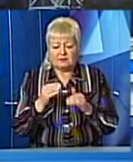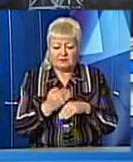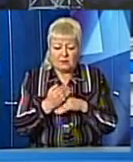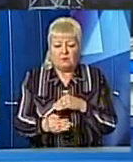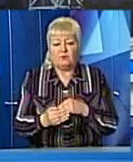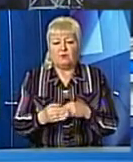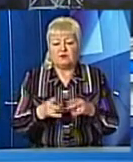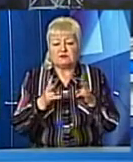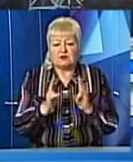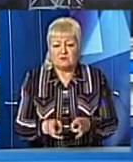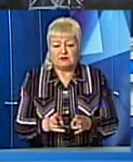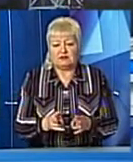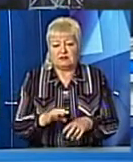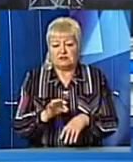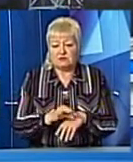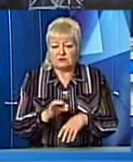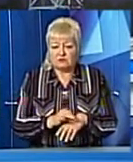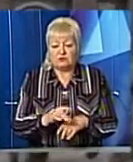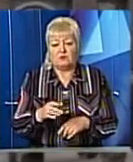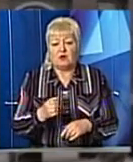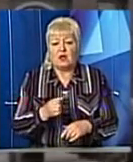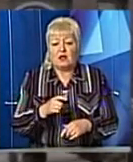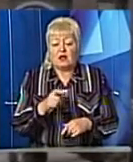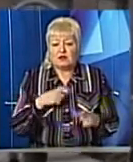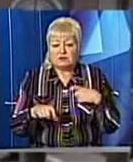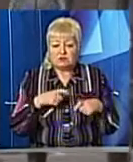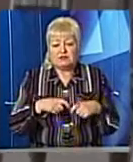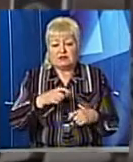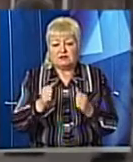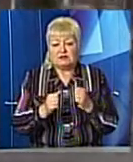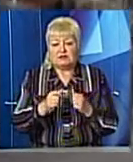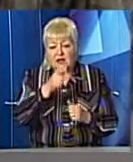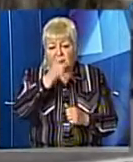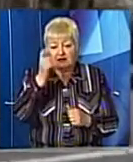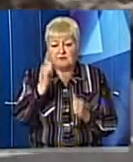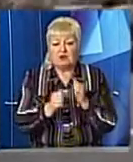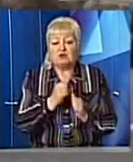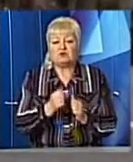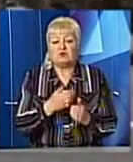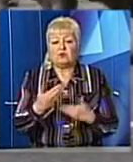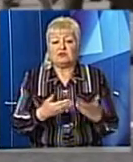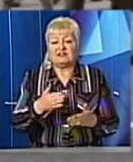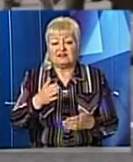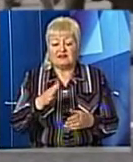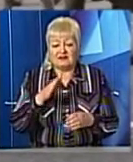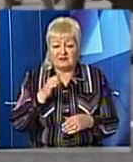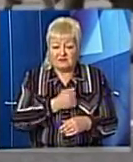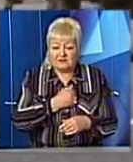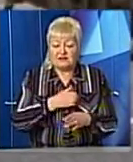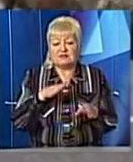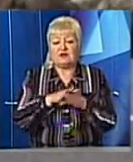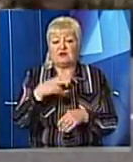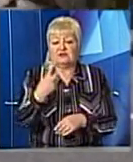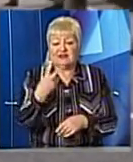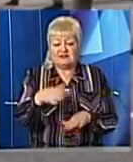Вихованців та офіцерів Національної академії сухопутніх військ виконали 22 віджимання від землі в єдиному пориві